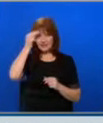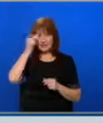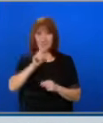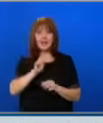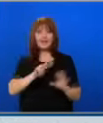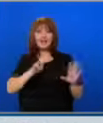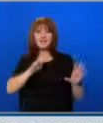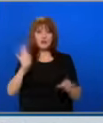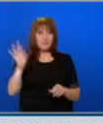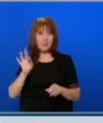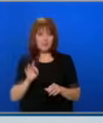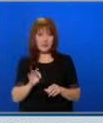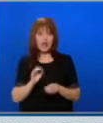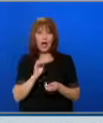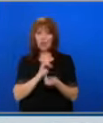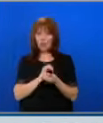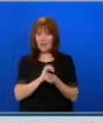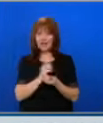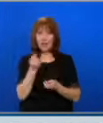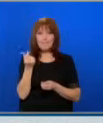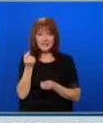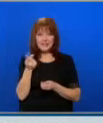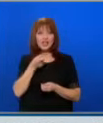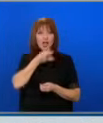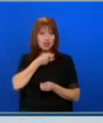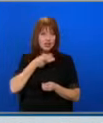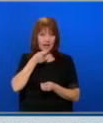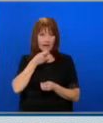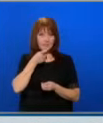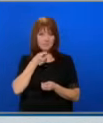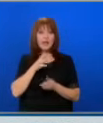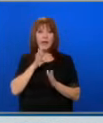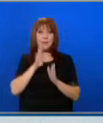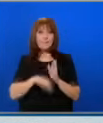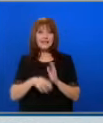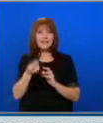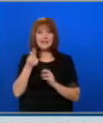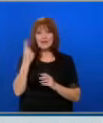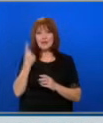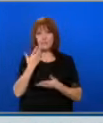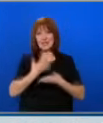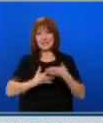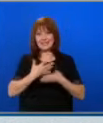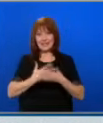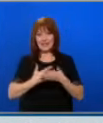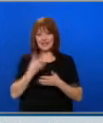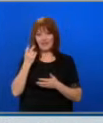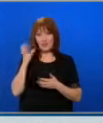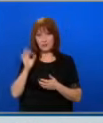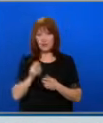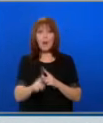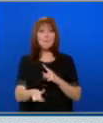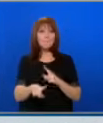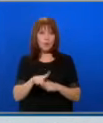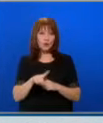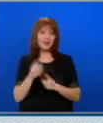близо 28%, също при доматите, маслините, чая. Паднали са цените на зелето с над 20 на 100, на морковите